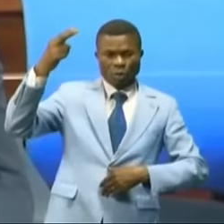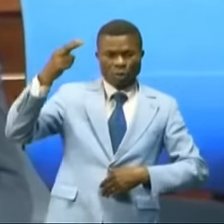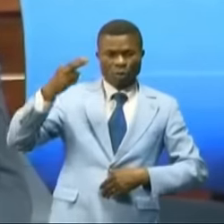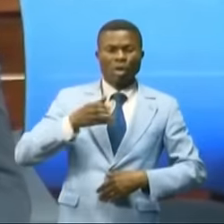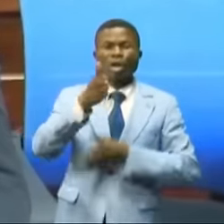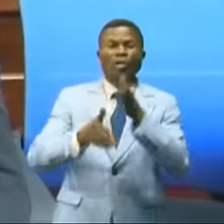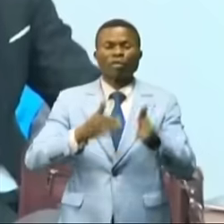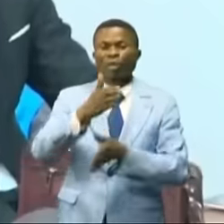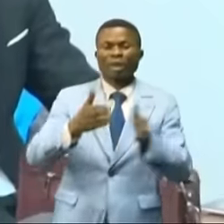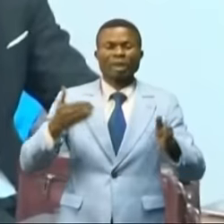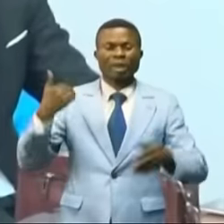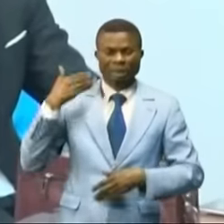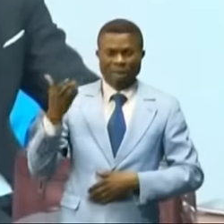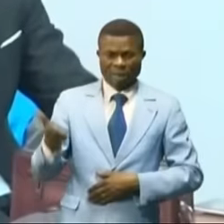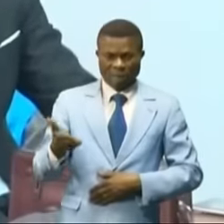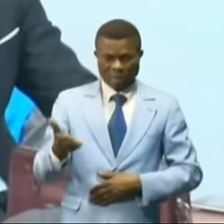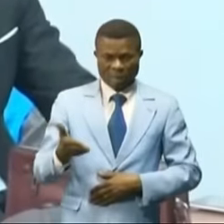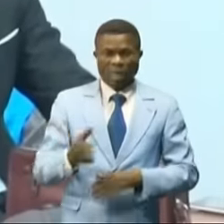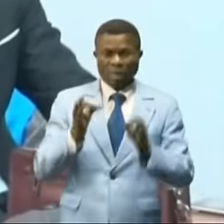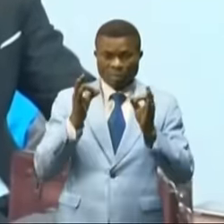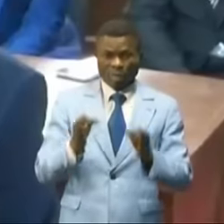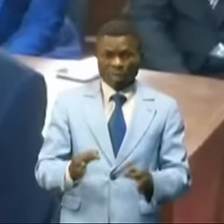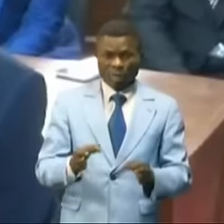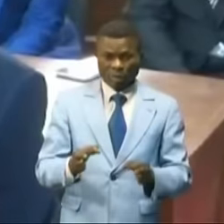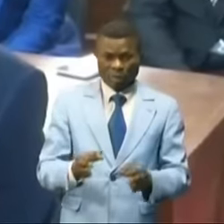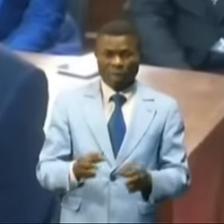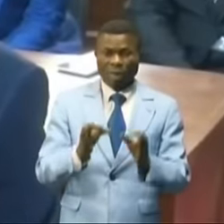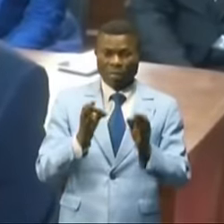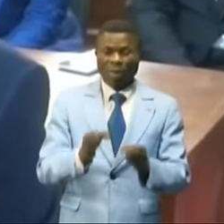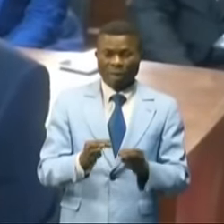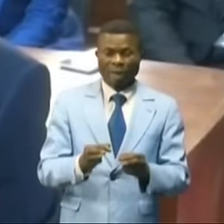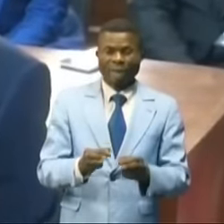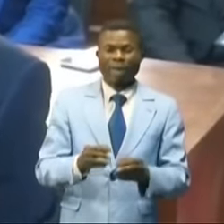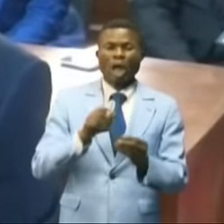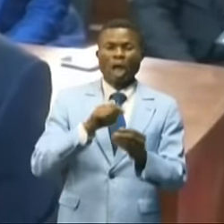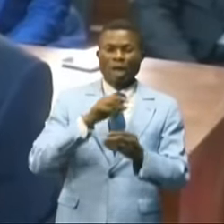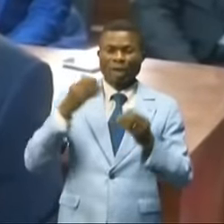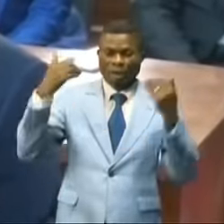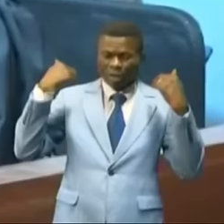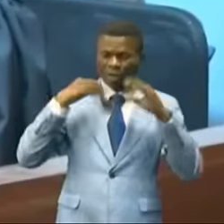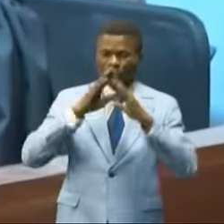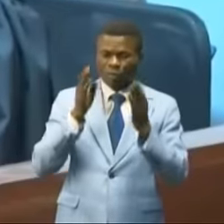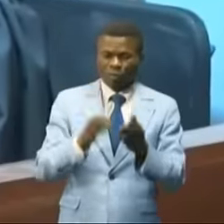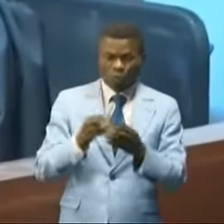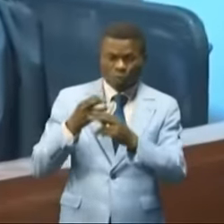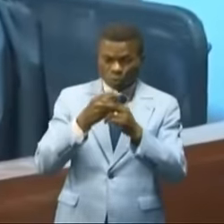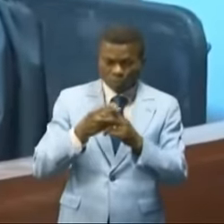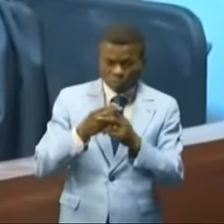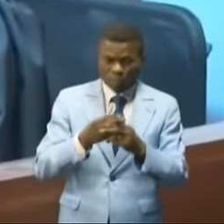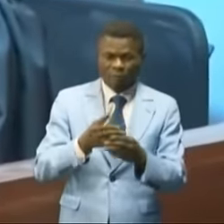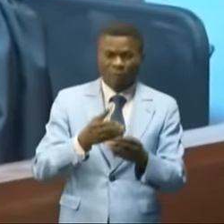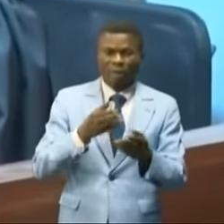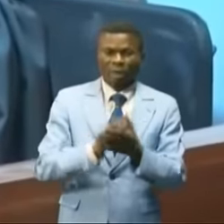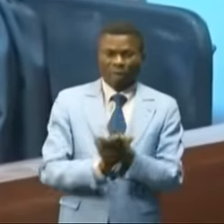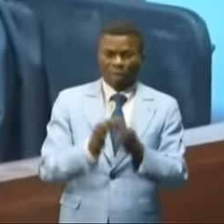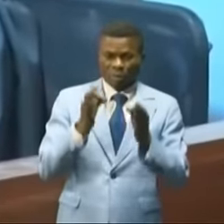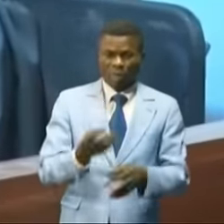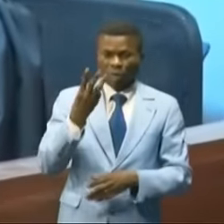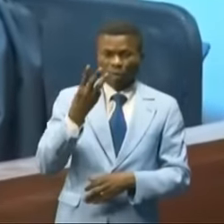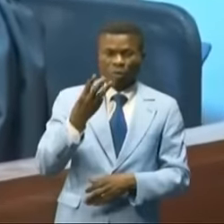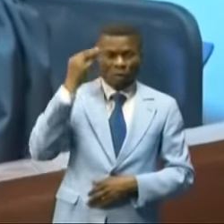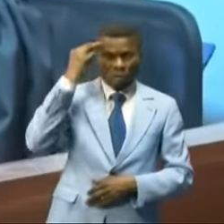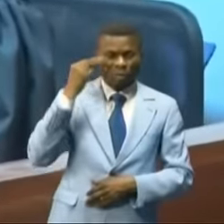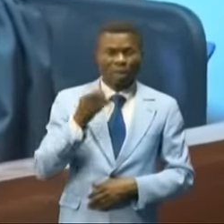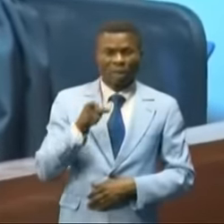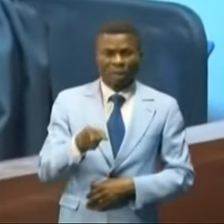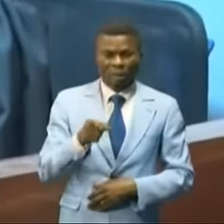avantages injustifiés pour un montant total de 5 200 $ américains, soit 3 100 $ pour